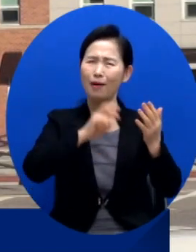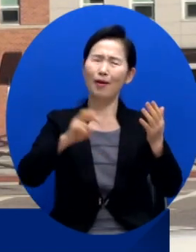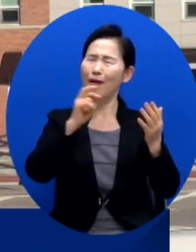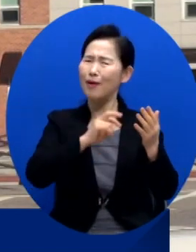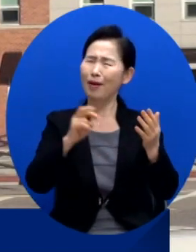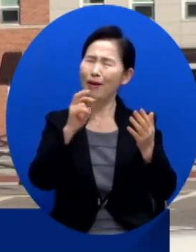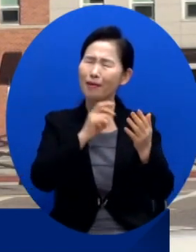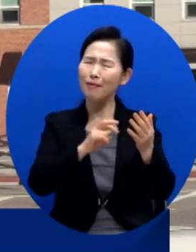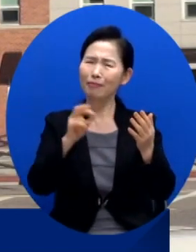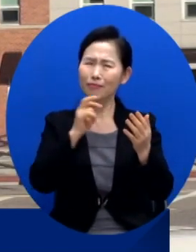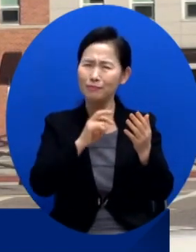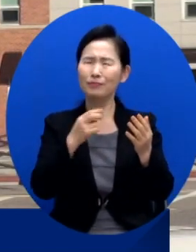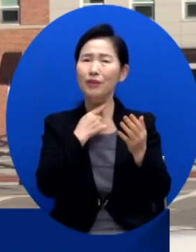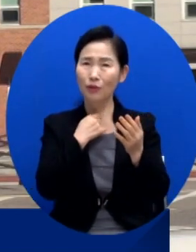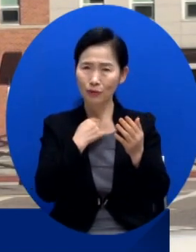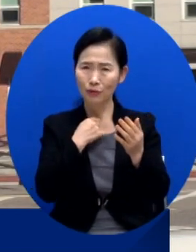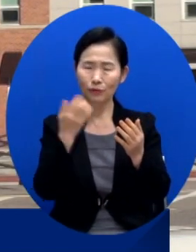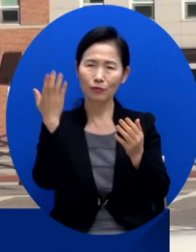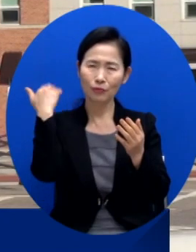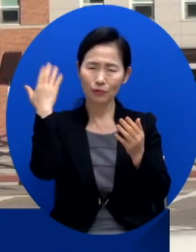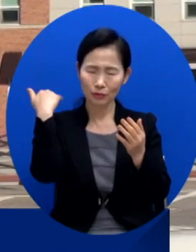그 사실이 얼마나 감사했던